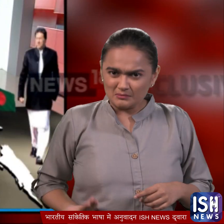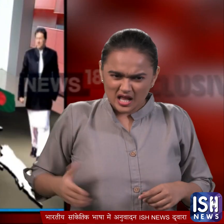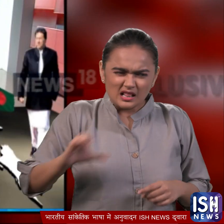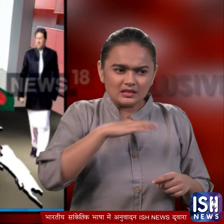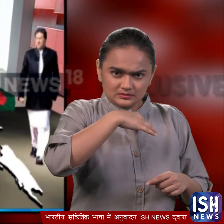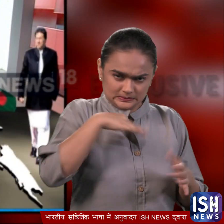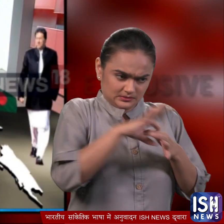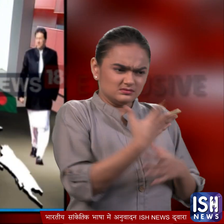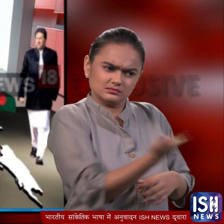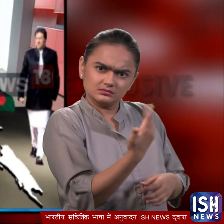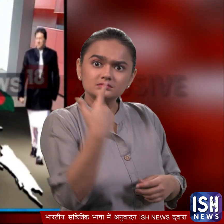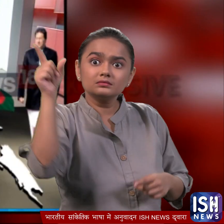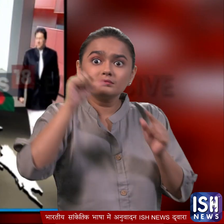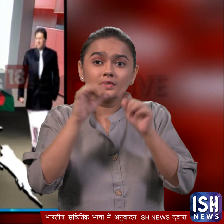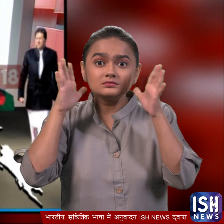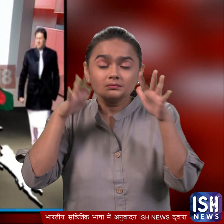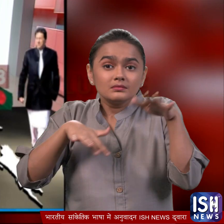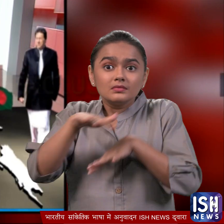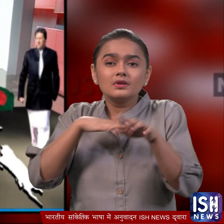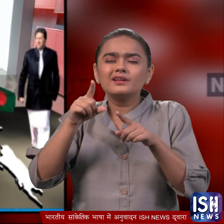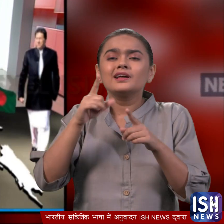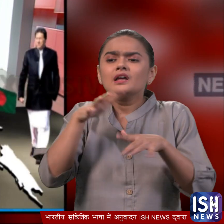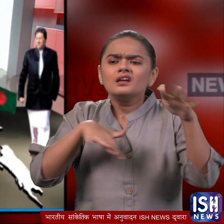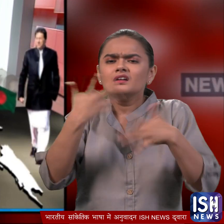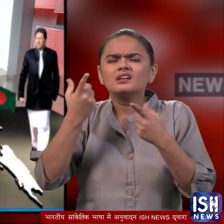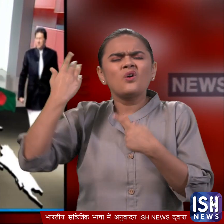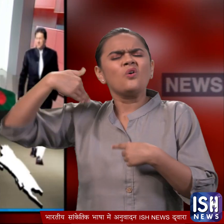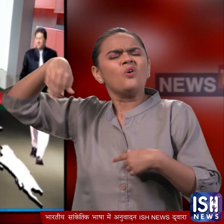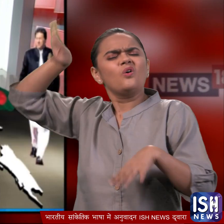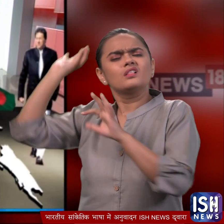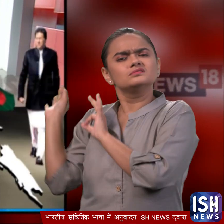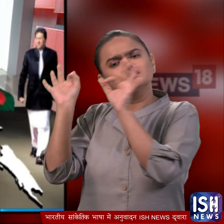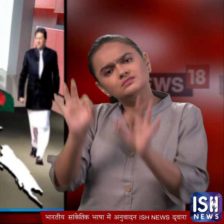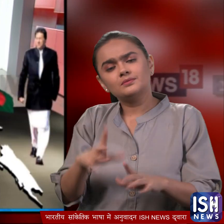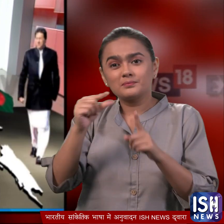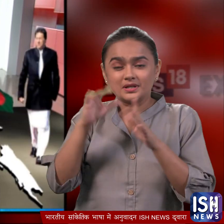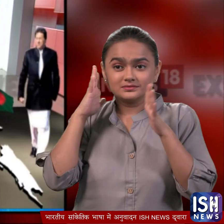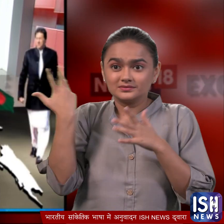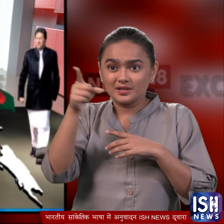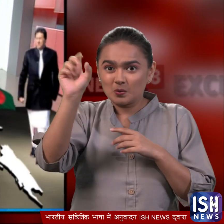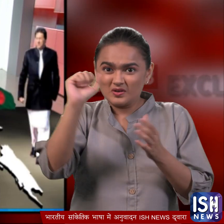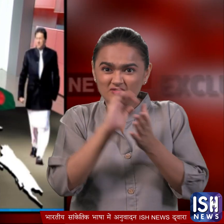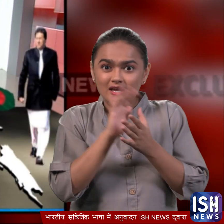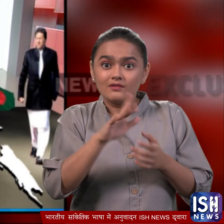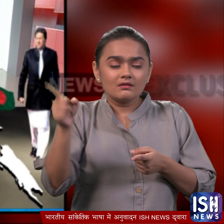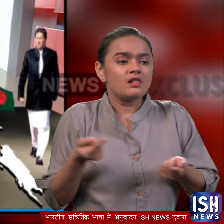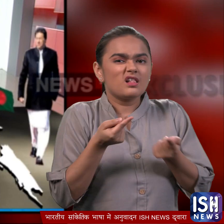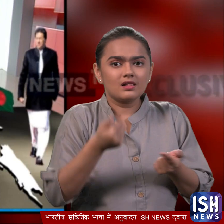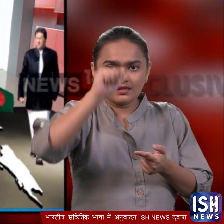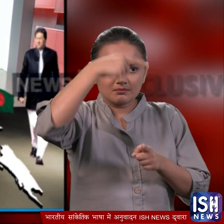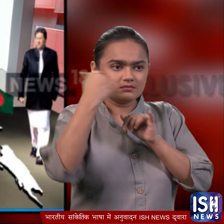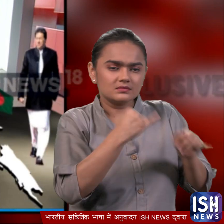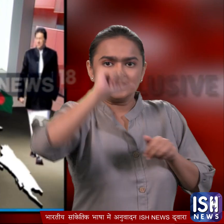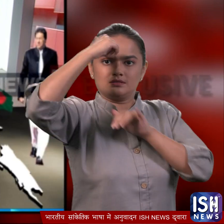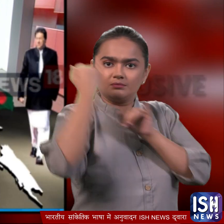को अपनी तरफ लाने के लिए पाकिस्तान ने एक साजिश रची। साजिश भी वही पुरानी घिसी पिटी। पाकिस्तान का प्लान यह है कि बांग्लादेश में उसके